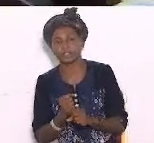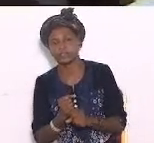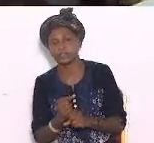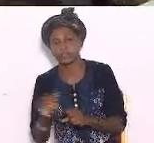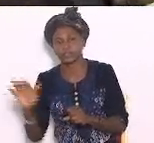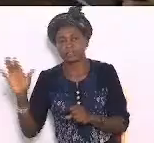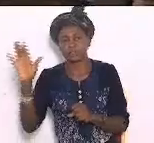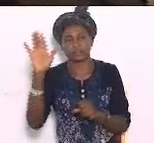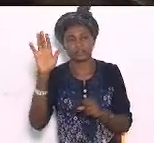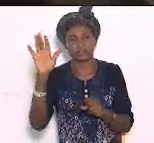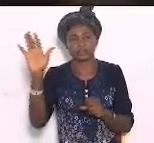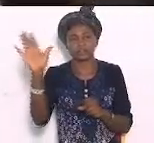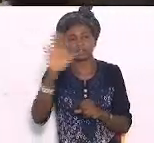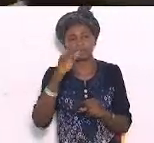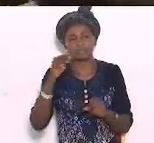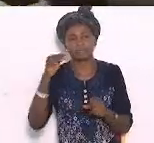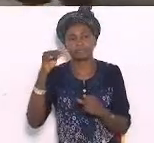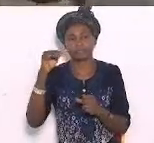ish